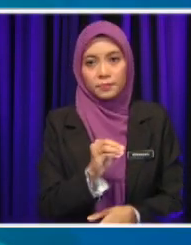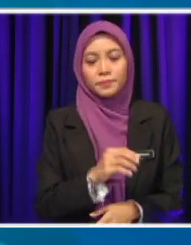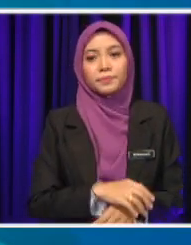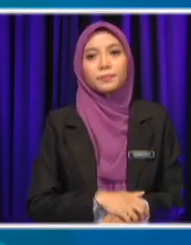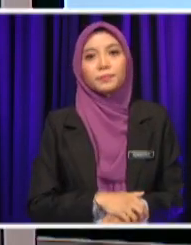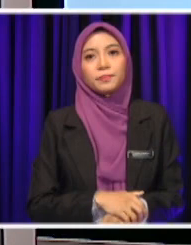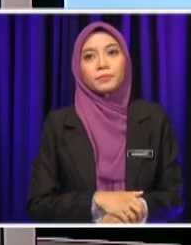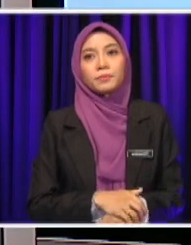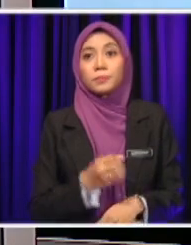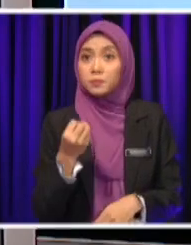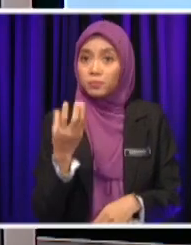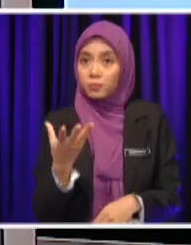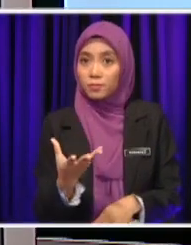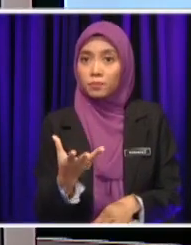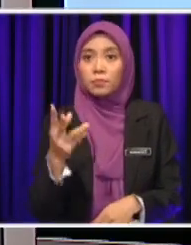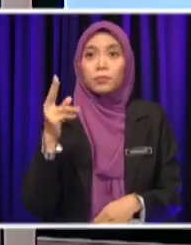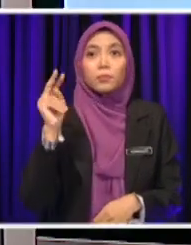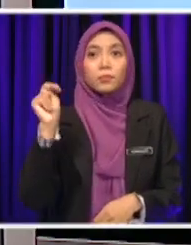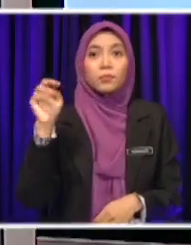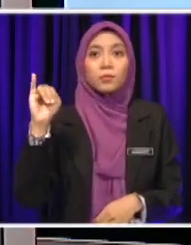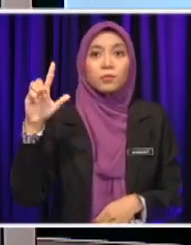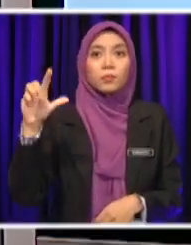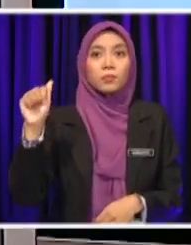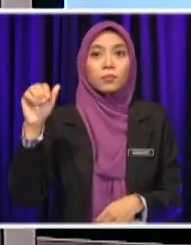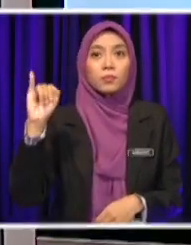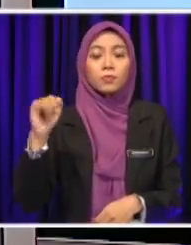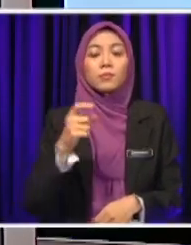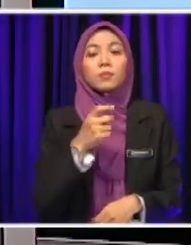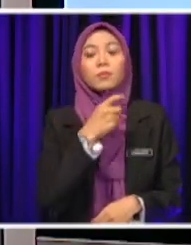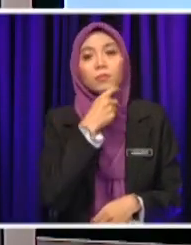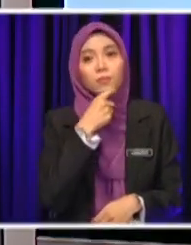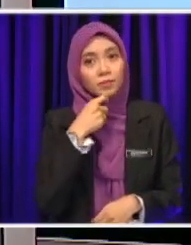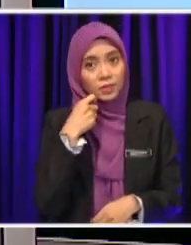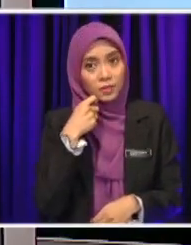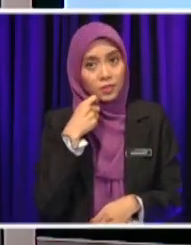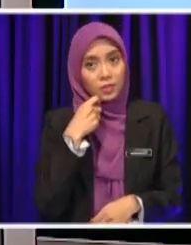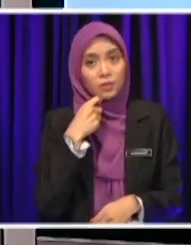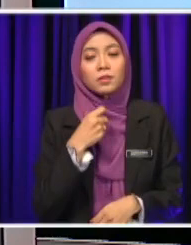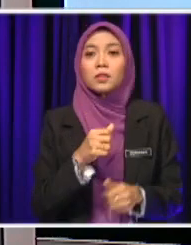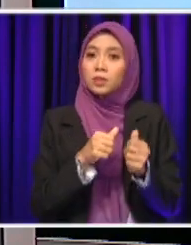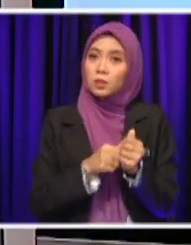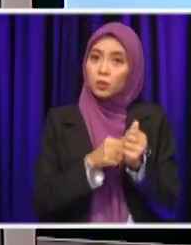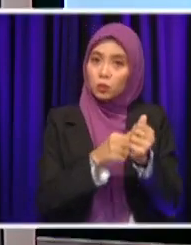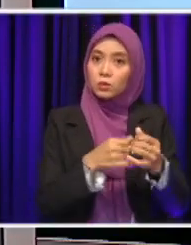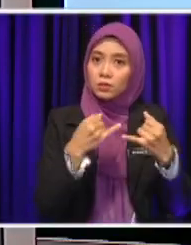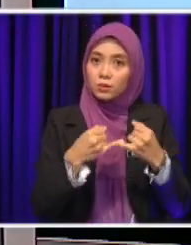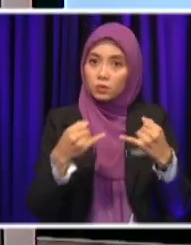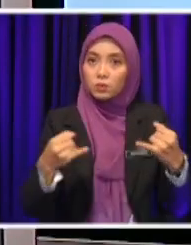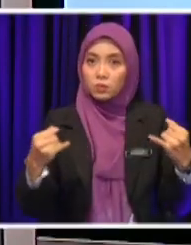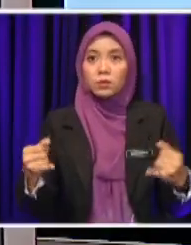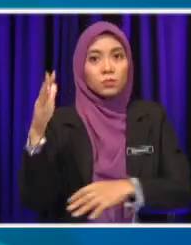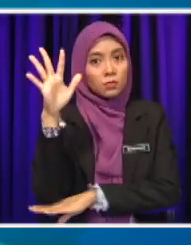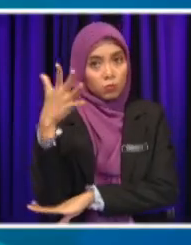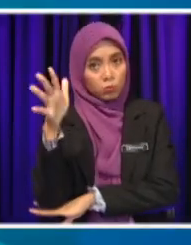kekeringan ni kita boleh setkan Aiman. Okey, kita boleh setkan dia bergantung pada jenis tanaman yang pula. Okey, contohnya kita